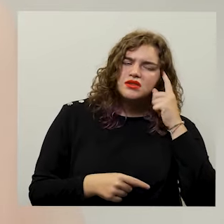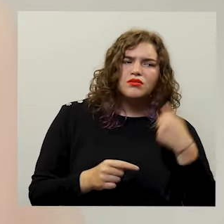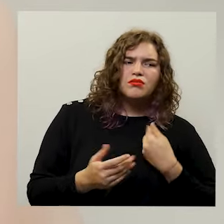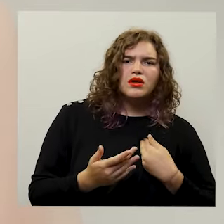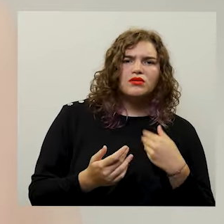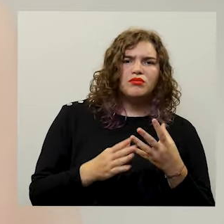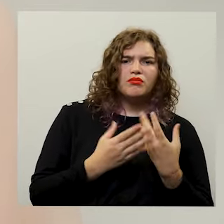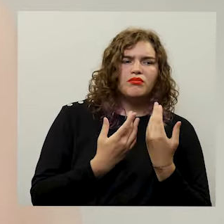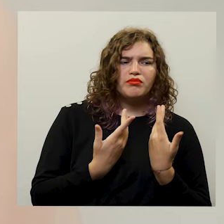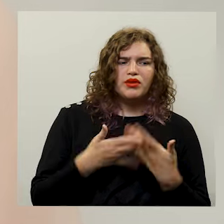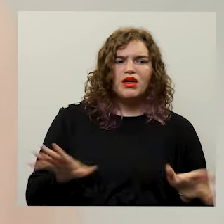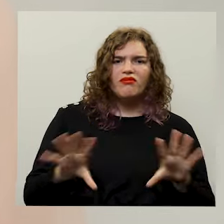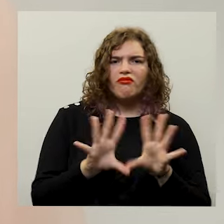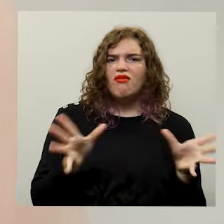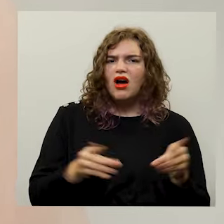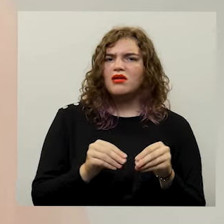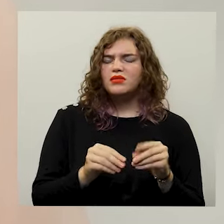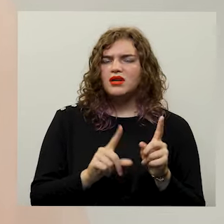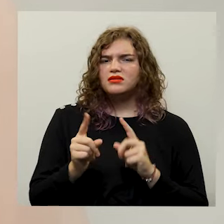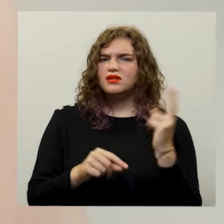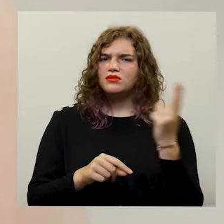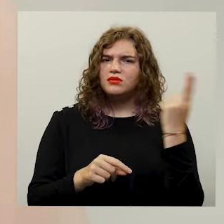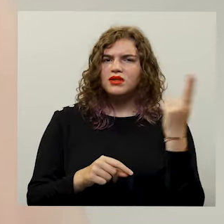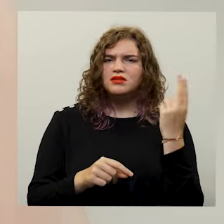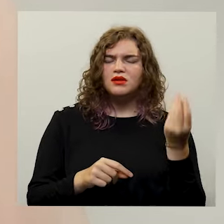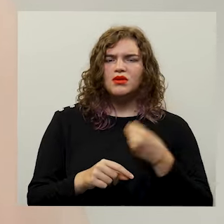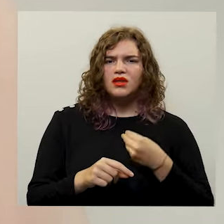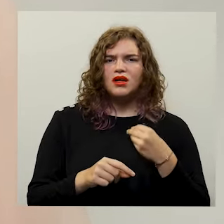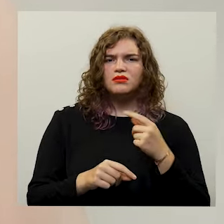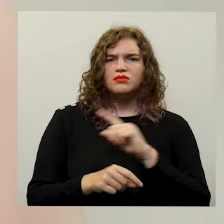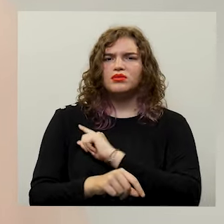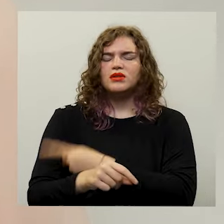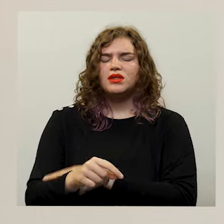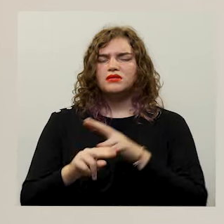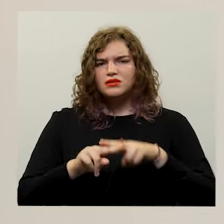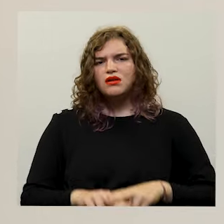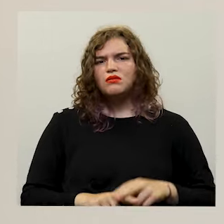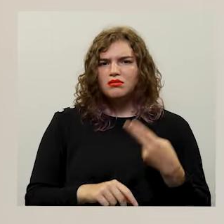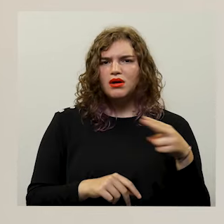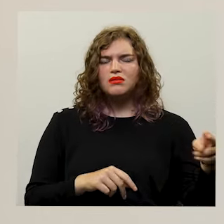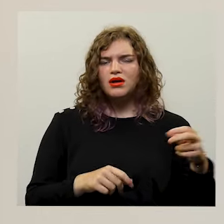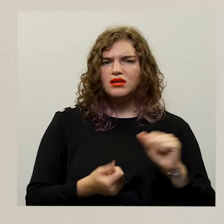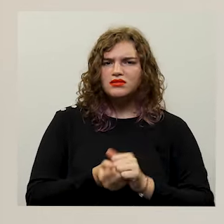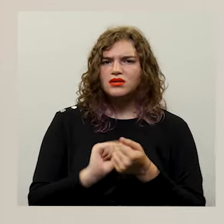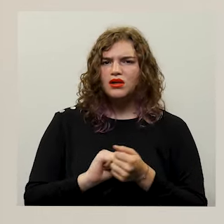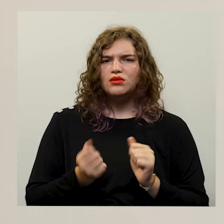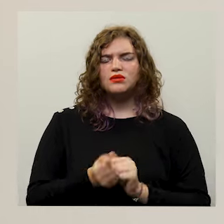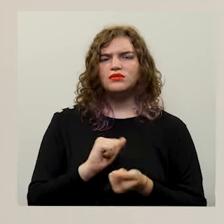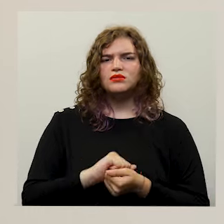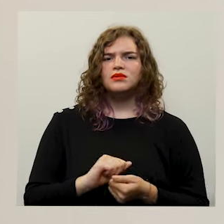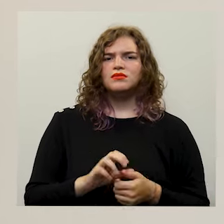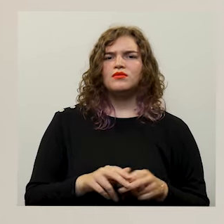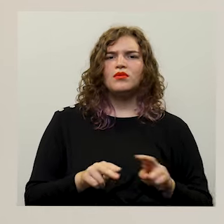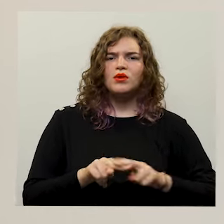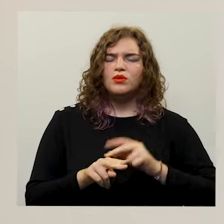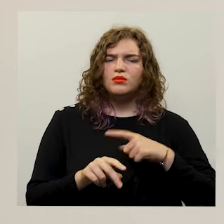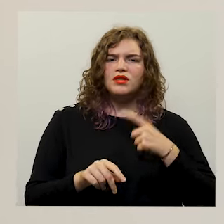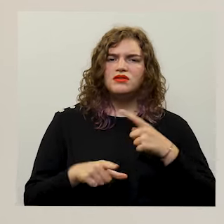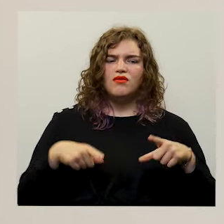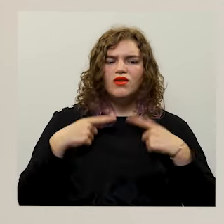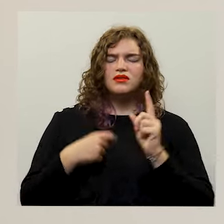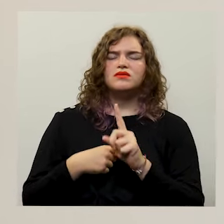că își pierde familia, dar Dumnezeu cumva mi-a dat putere să rămân în continuare să lupt. Cum este viața voastră de familie acum